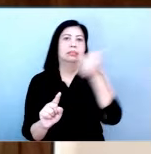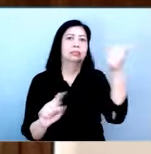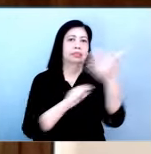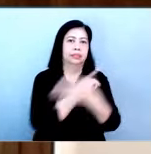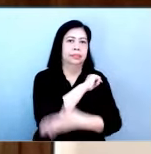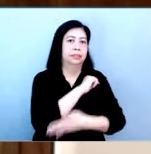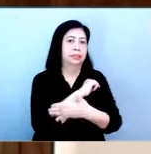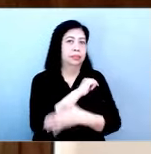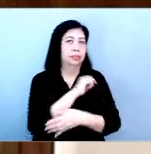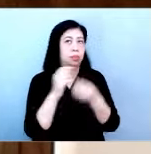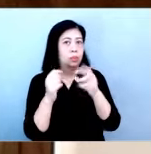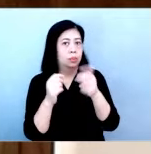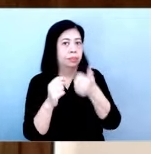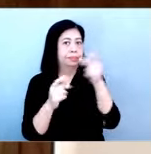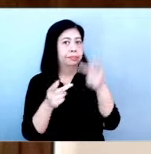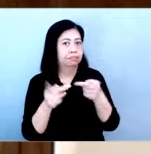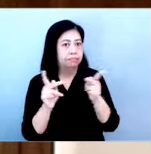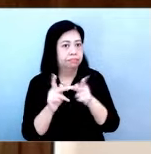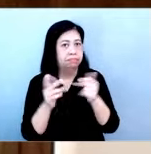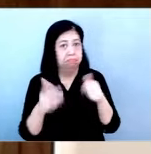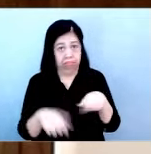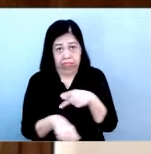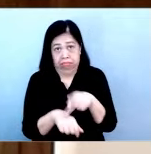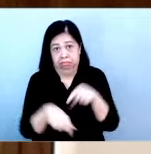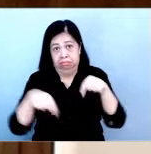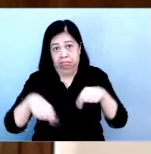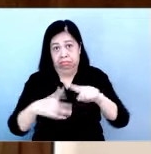o sa ibang lugar lang galing. Maaaring sa Pilipinas pa nga.